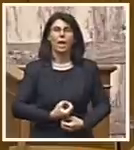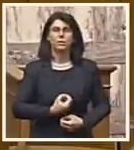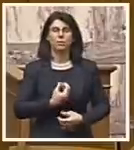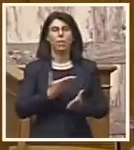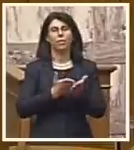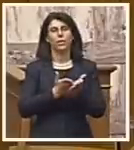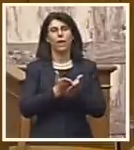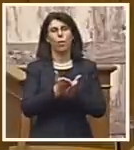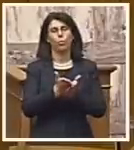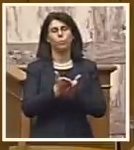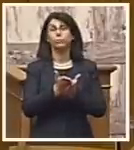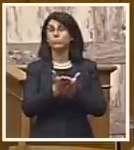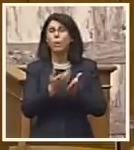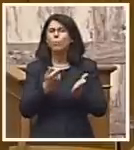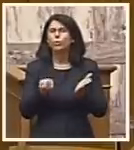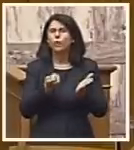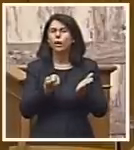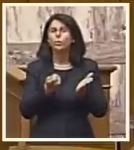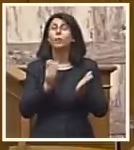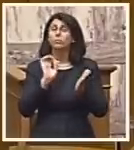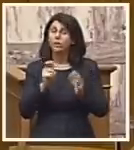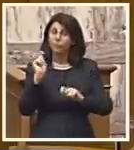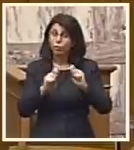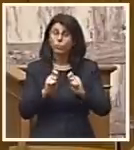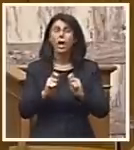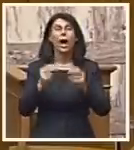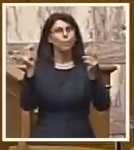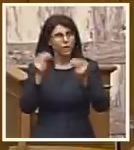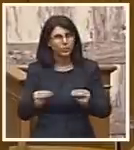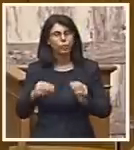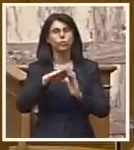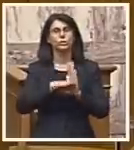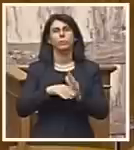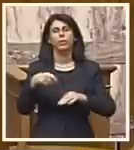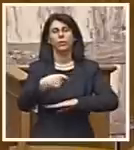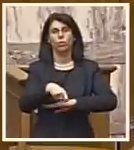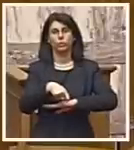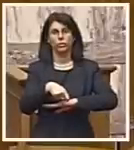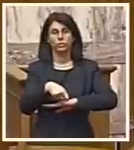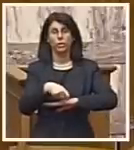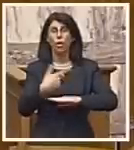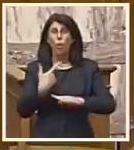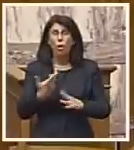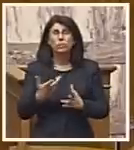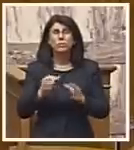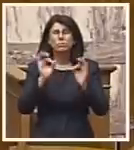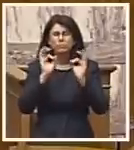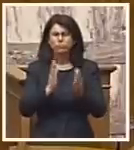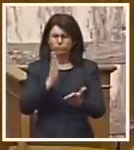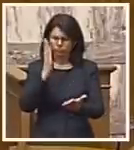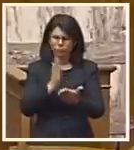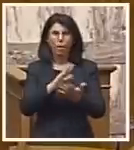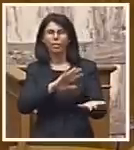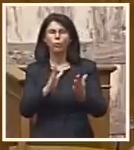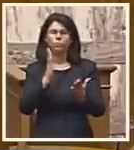δημιουργώντας ένα αποτελεσματικό σύστημα δικαιοσύνης, καταπολεμώντας με απόλυτο και αδιαπραγμάτευτο τρόπο